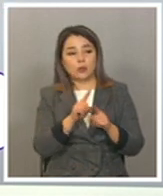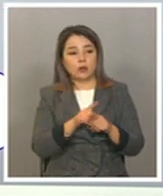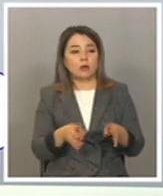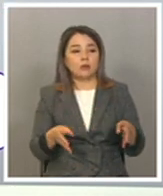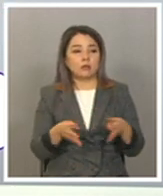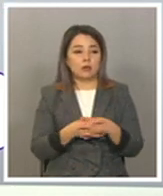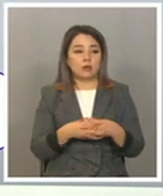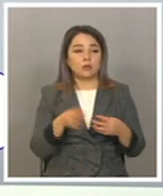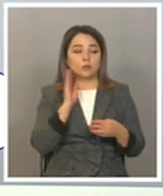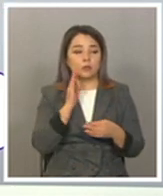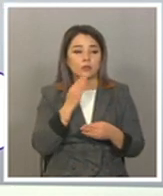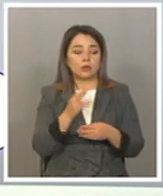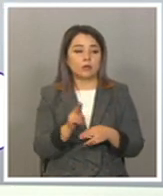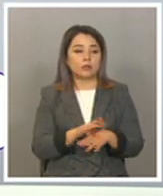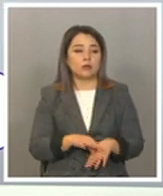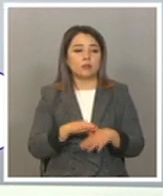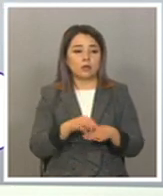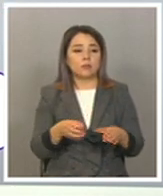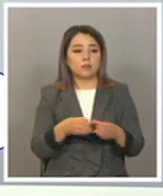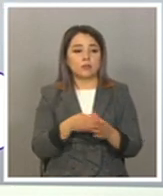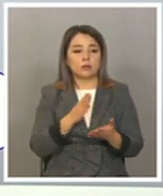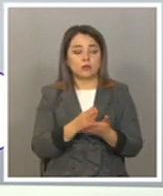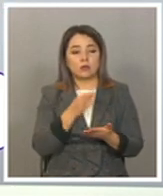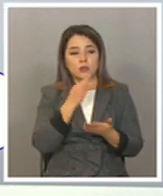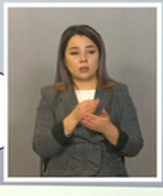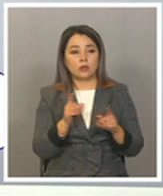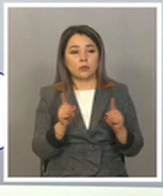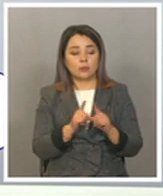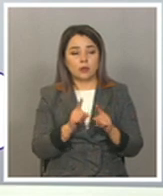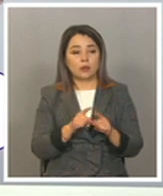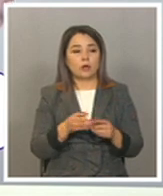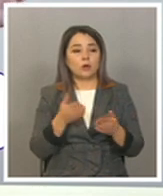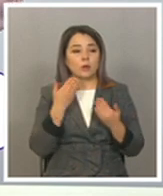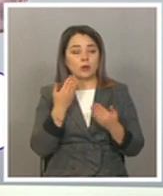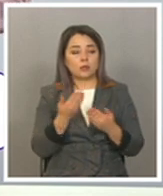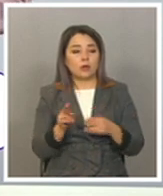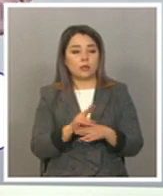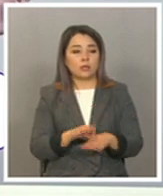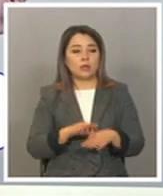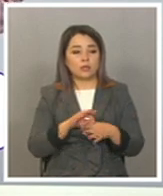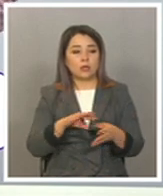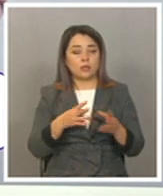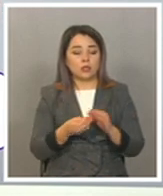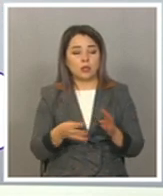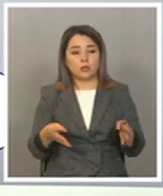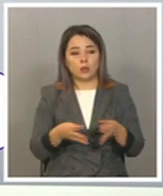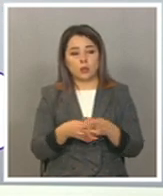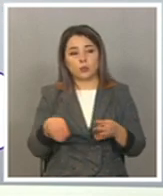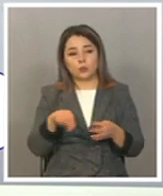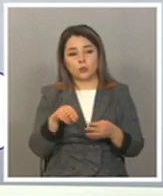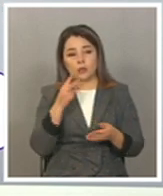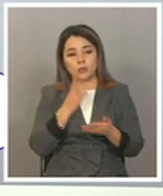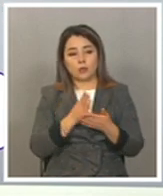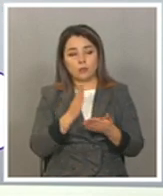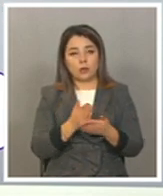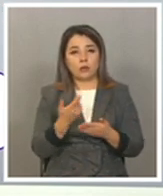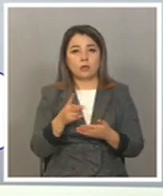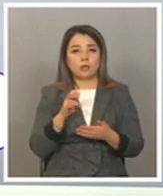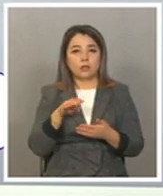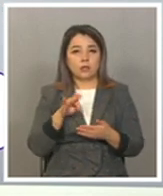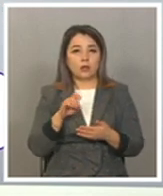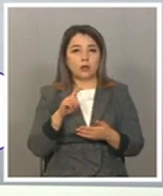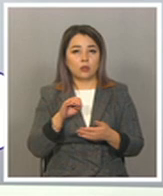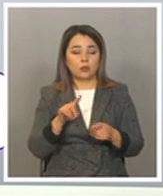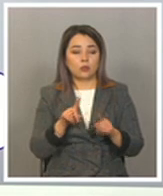тек газын ығыстырады және галогендермен оңай әрекеттесіп, тұздар түзіледі. Натрий мен хлордың